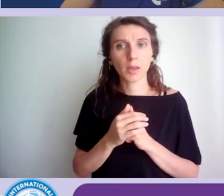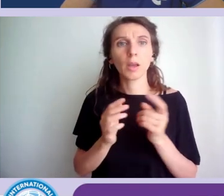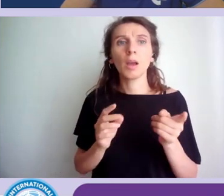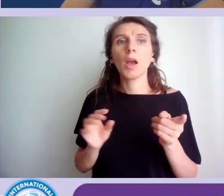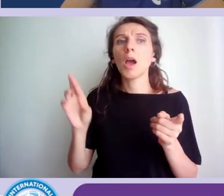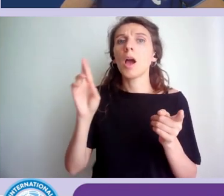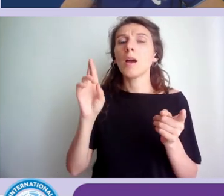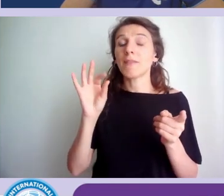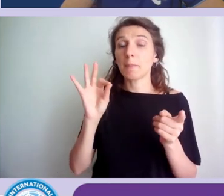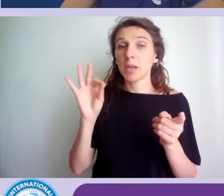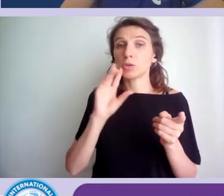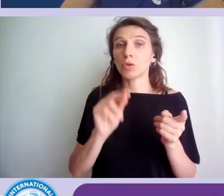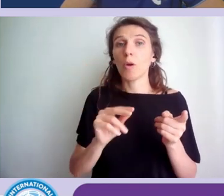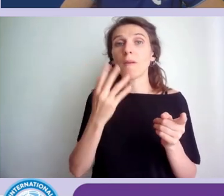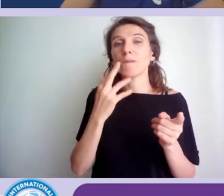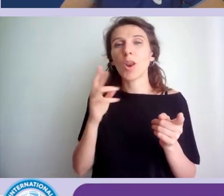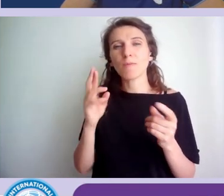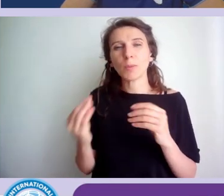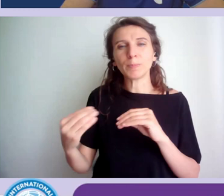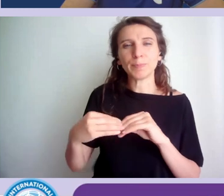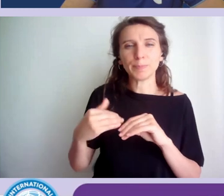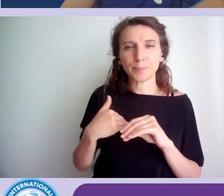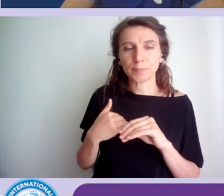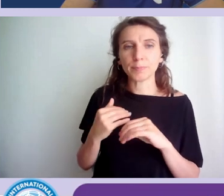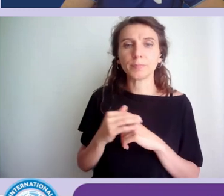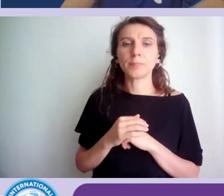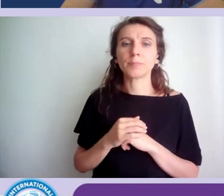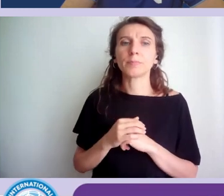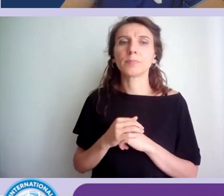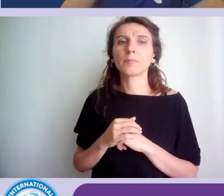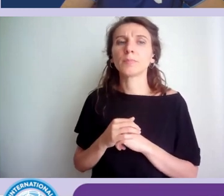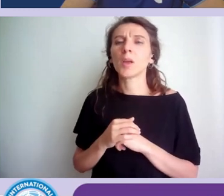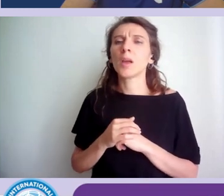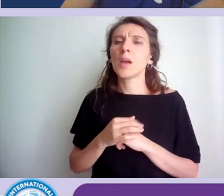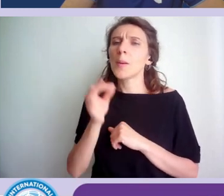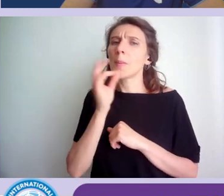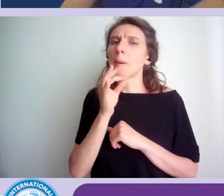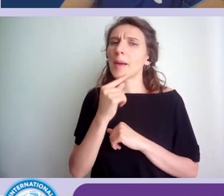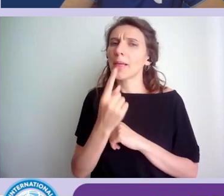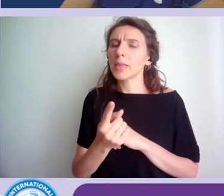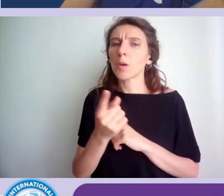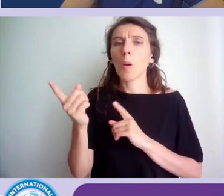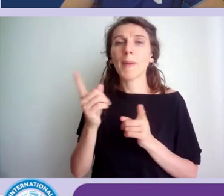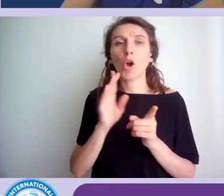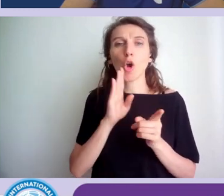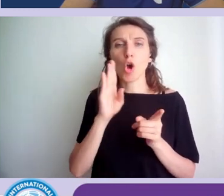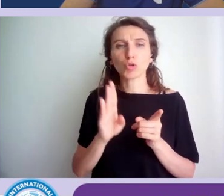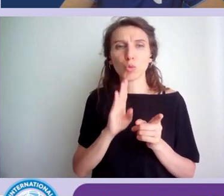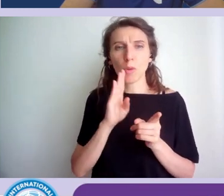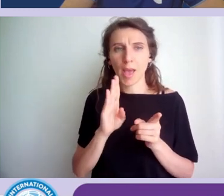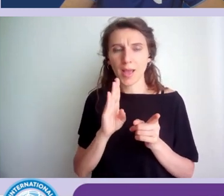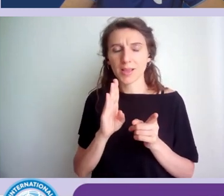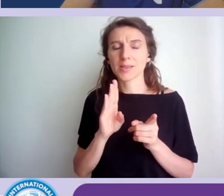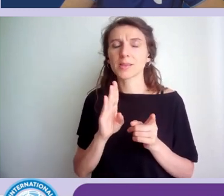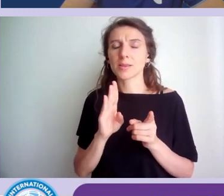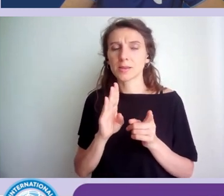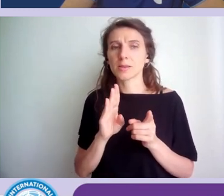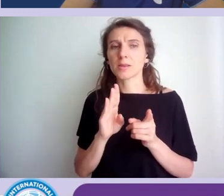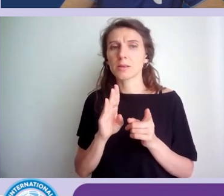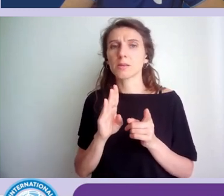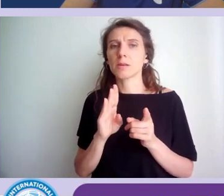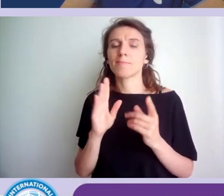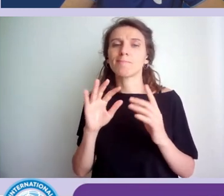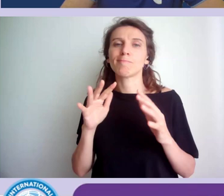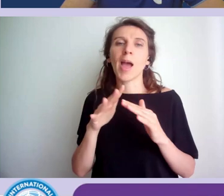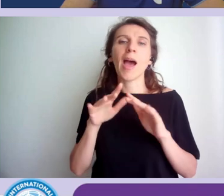Roberto che volevo aggiungere su questo no lo dico perché spesso quando si fa consulenza nel mondo del diciamo